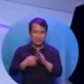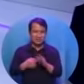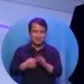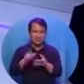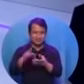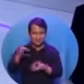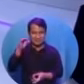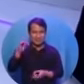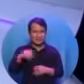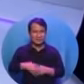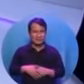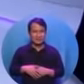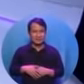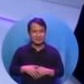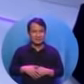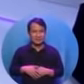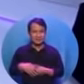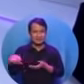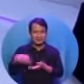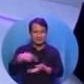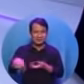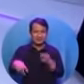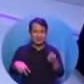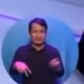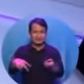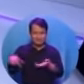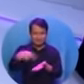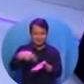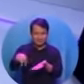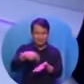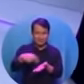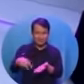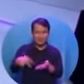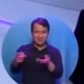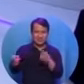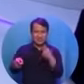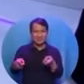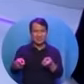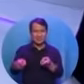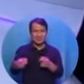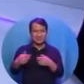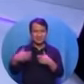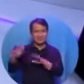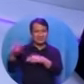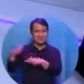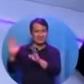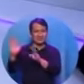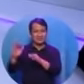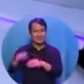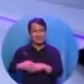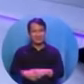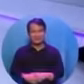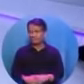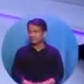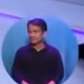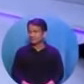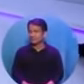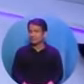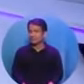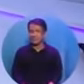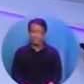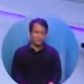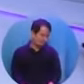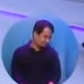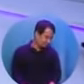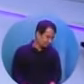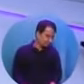espiritu, magsayaw sila. Kung makapagsumayaw kasi, parang tatabuhin nyo. Sige, hawakan mo muna ito, ha? Hawak mo lang, hawak. Parang